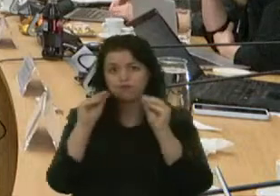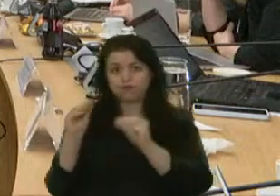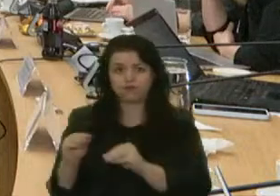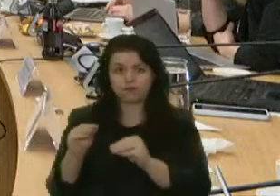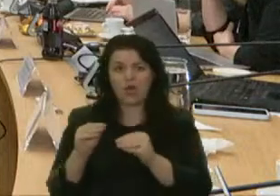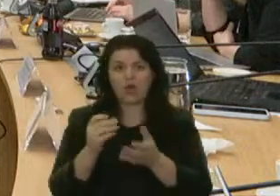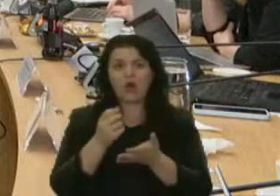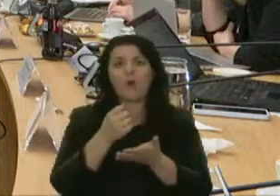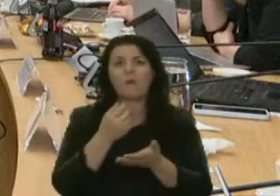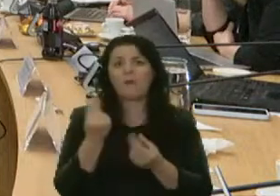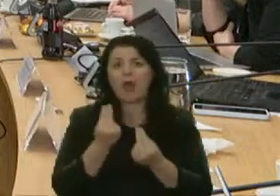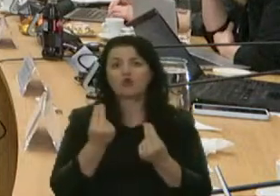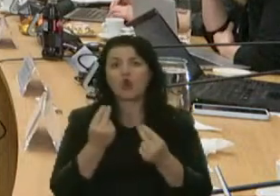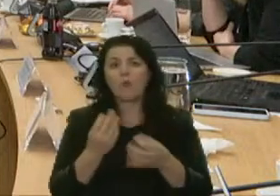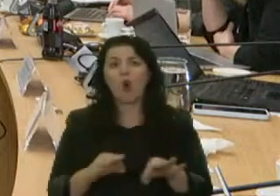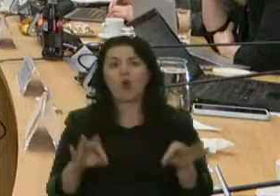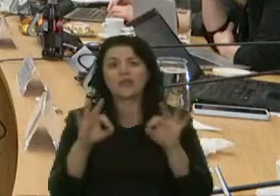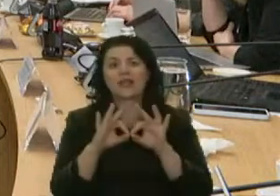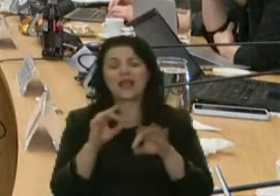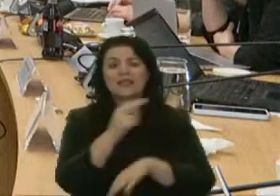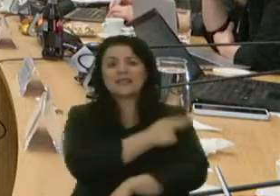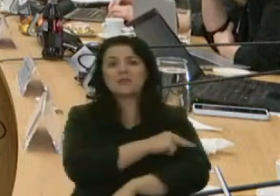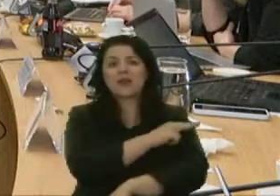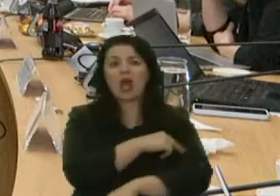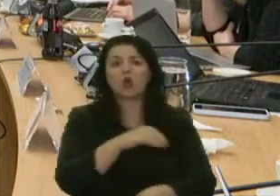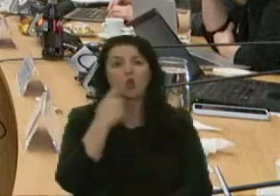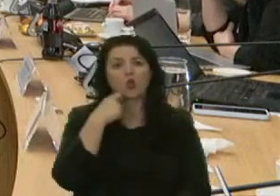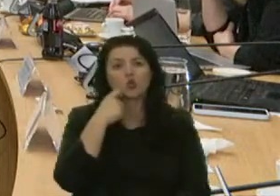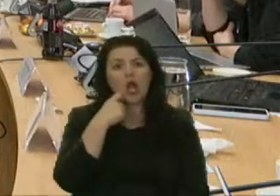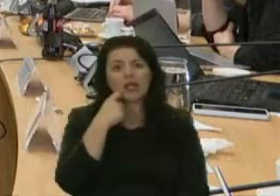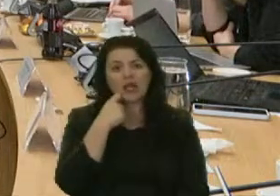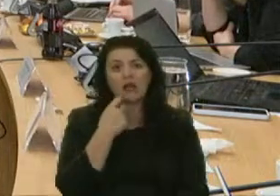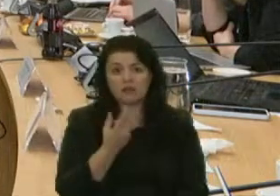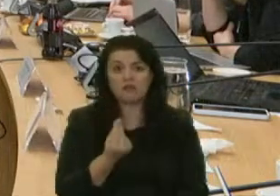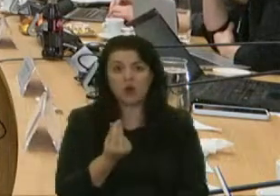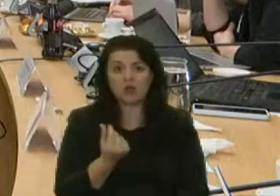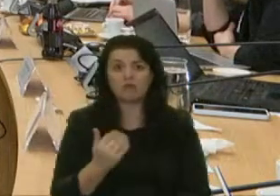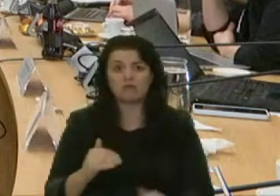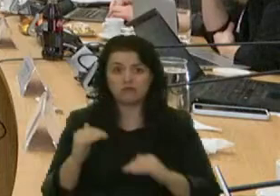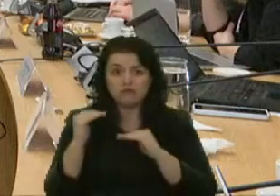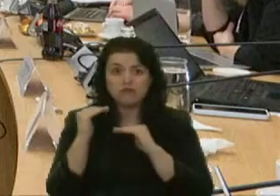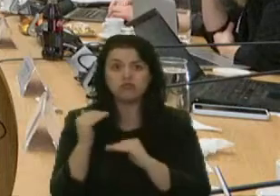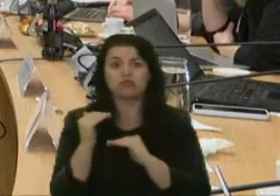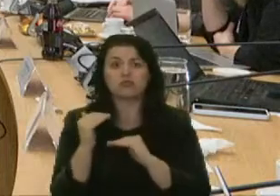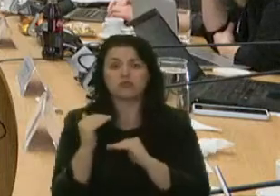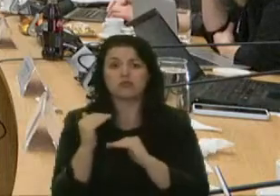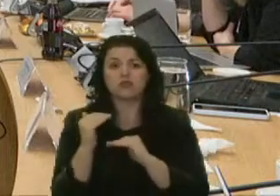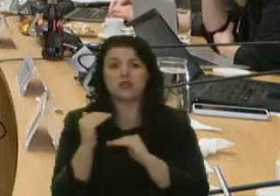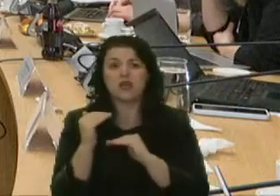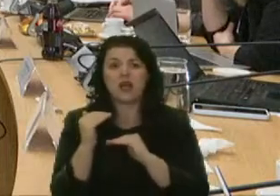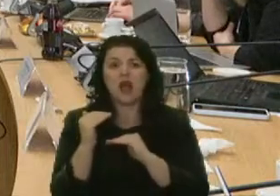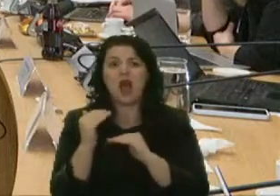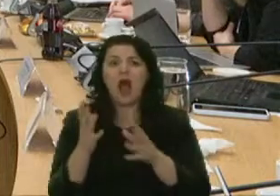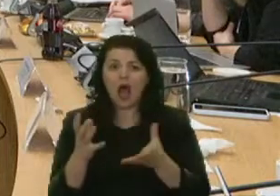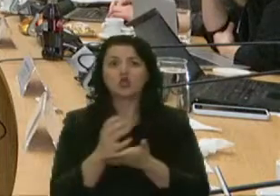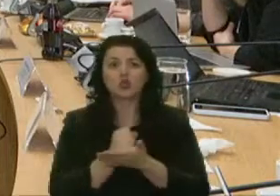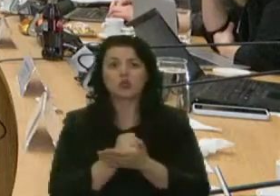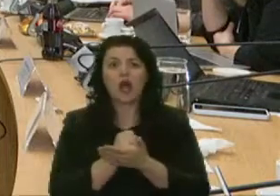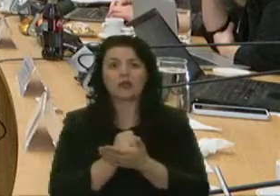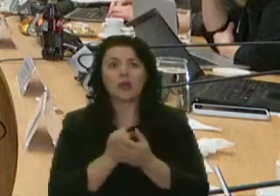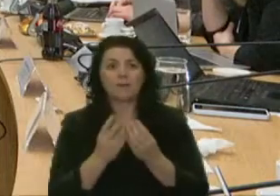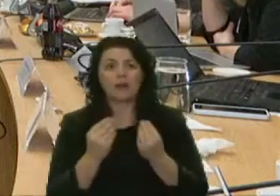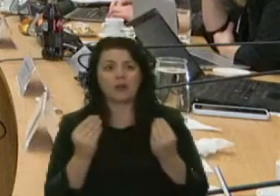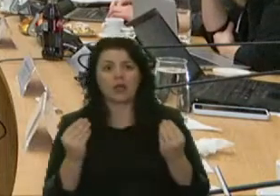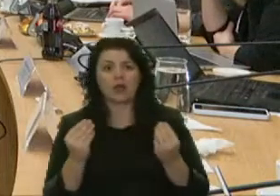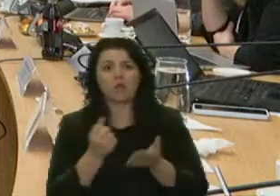și din fondur europene pentru modernizarea spitalului Clujana adică nu sunt bani puțini dacă discutăm de 300 de milioane de RON adunate împreună pe